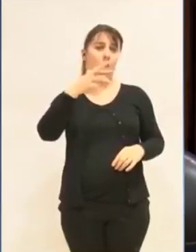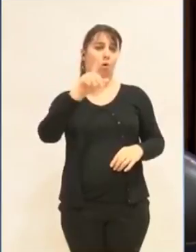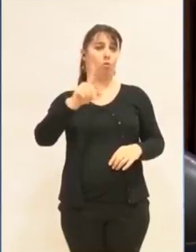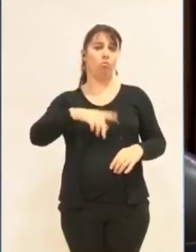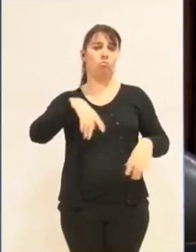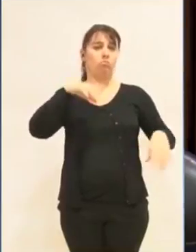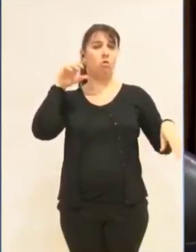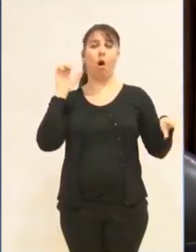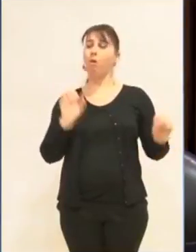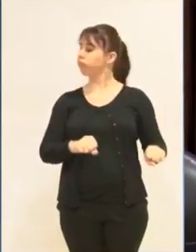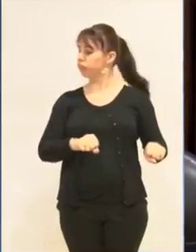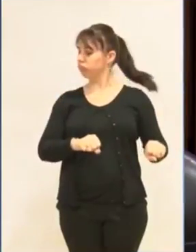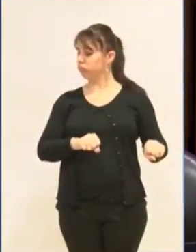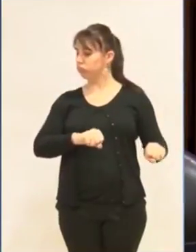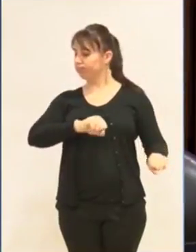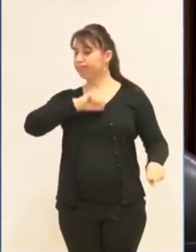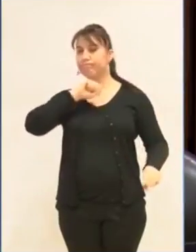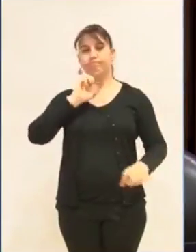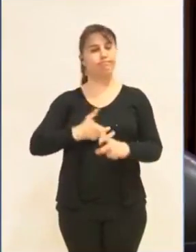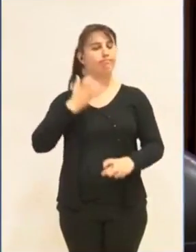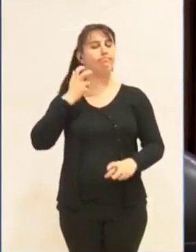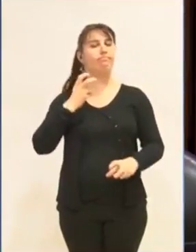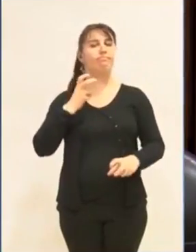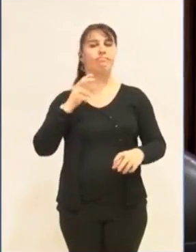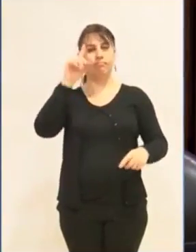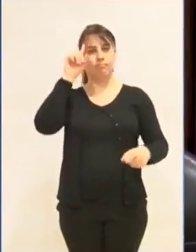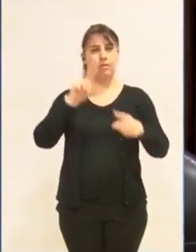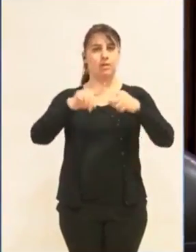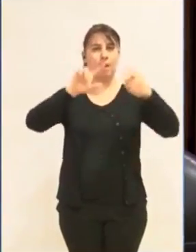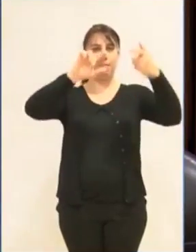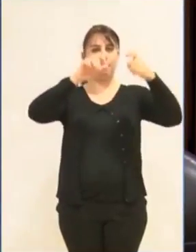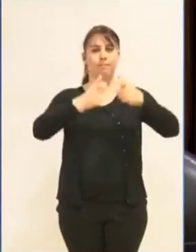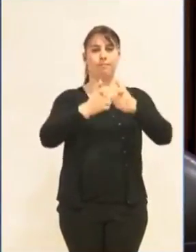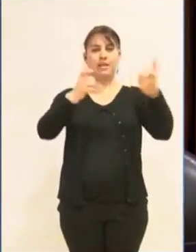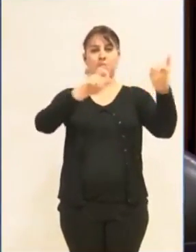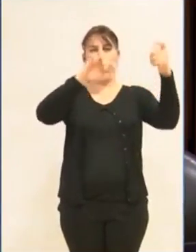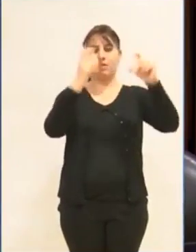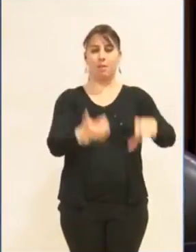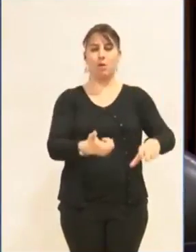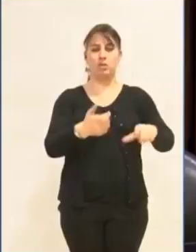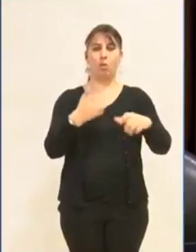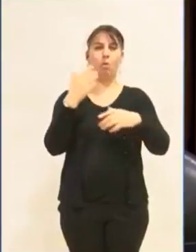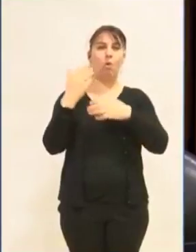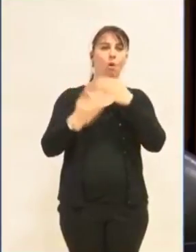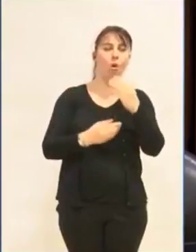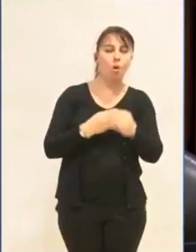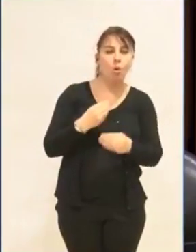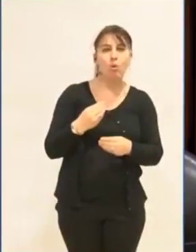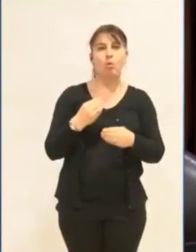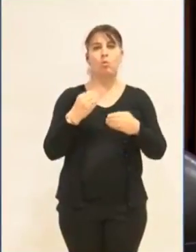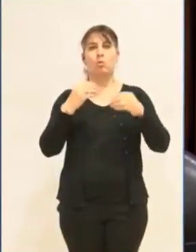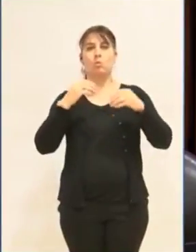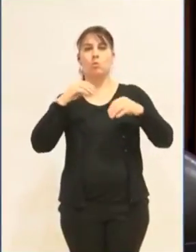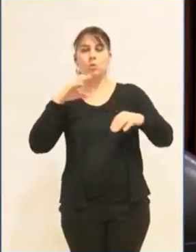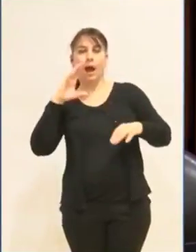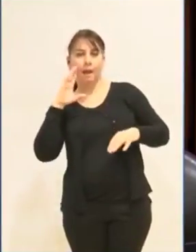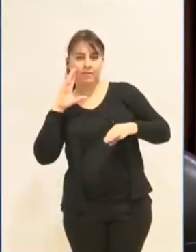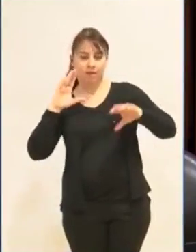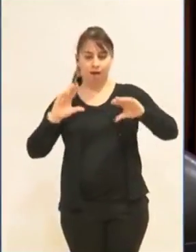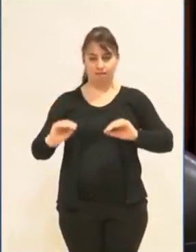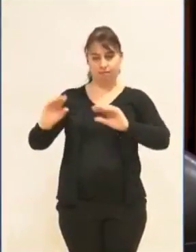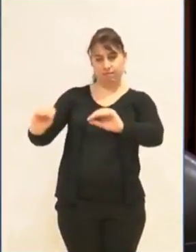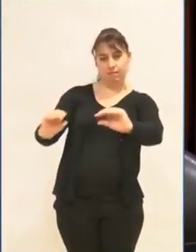ferme sur les questions de démolition, de rééquilibrage de l'habitat sur ces